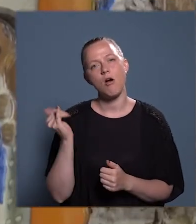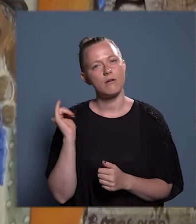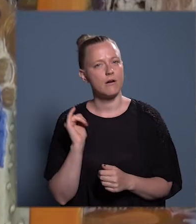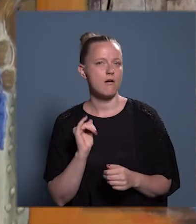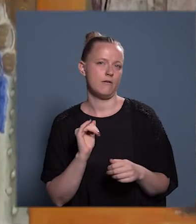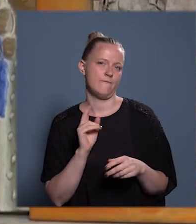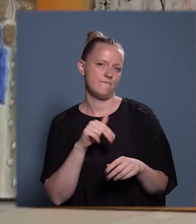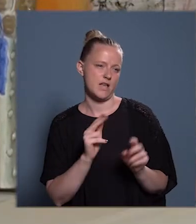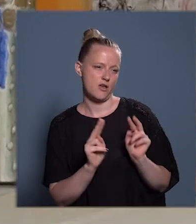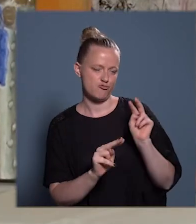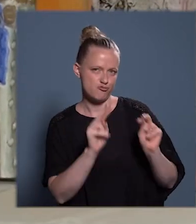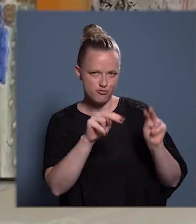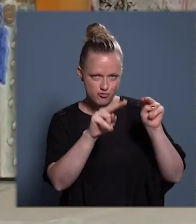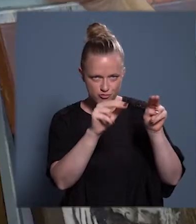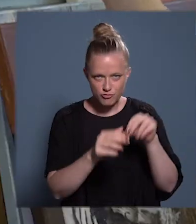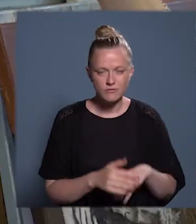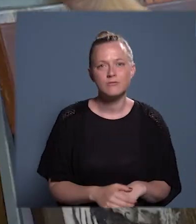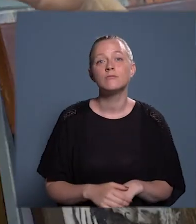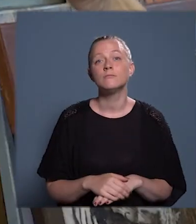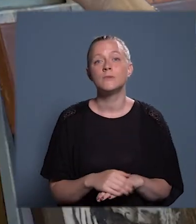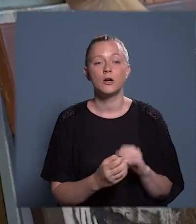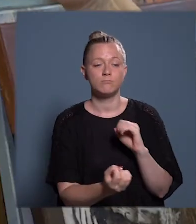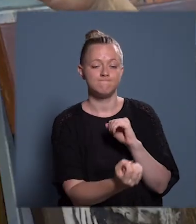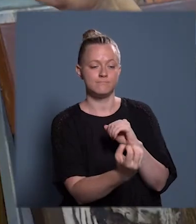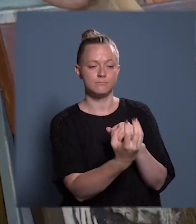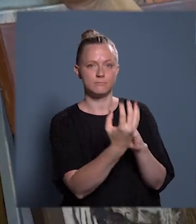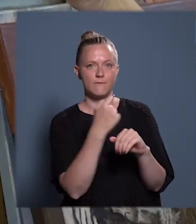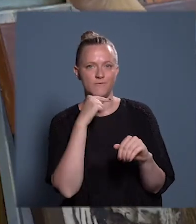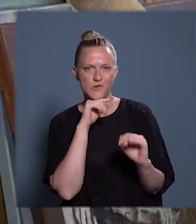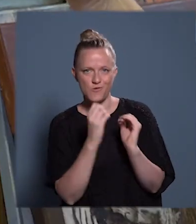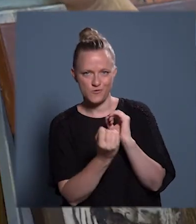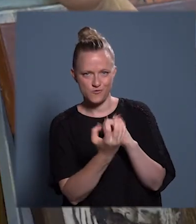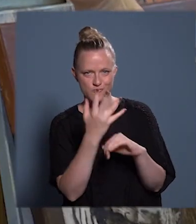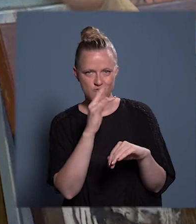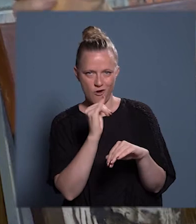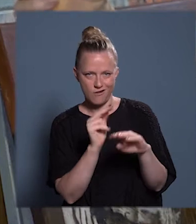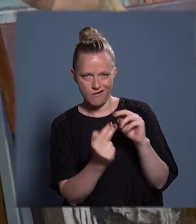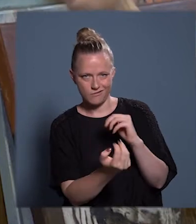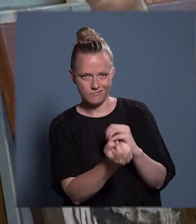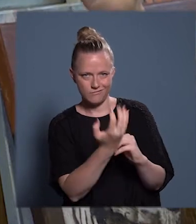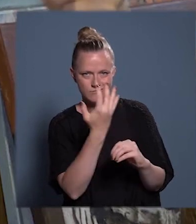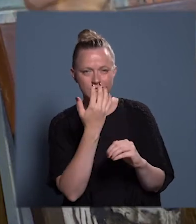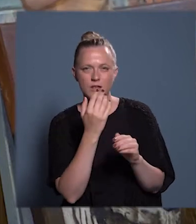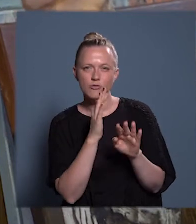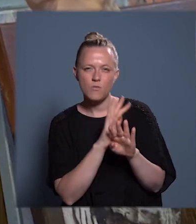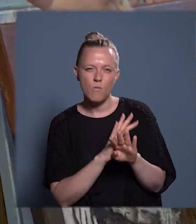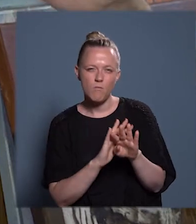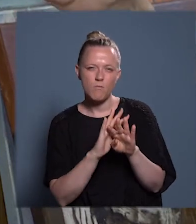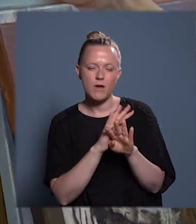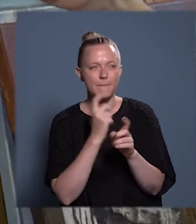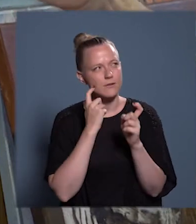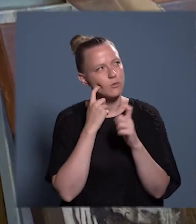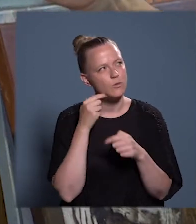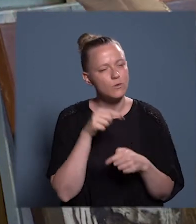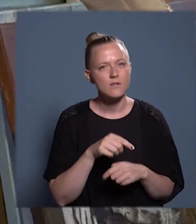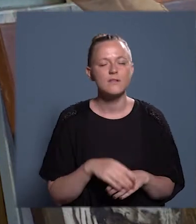rámegyek, átüt rajta a vörös, és akkor ad egy olyan tompa, ebben gondolkoztam,